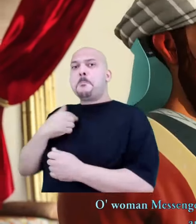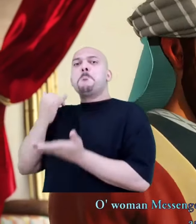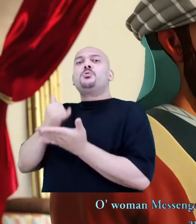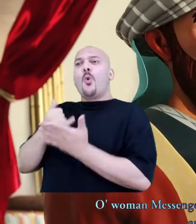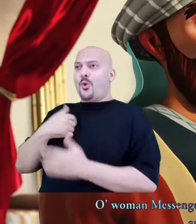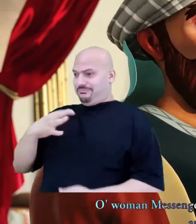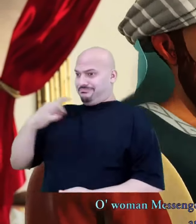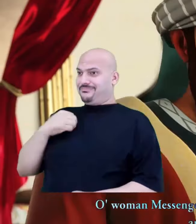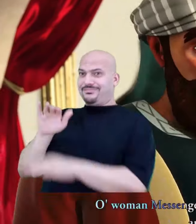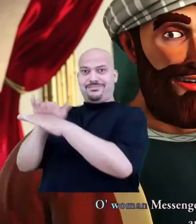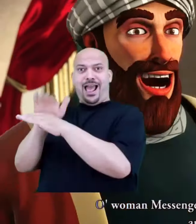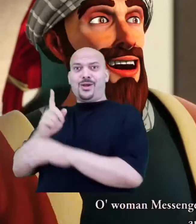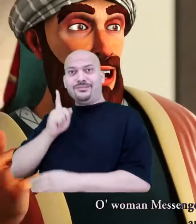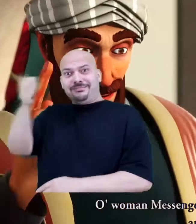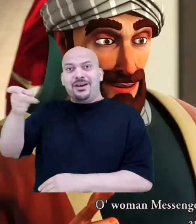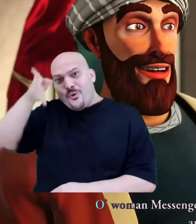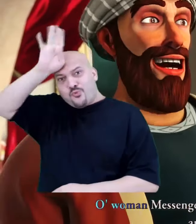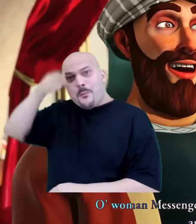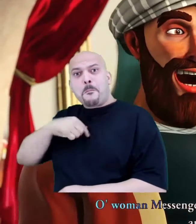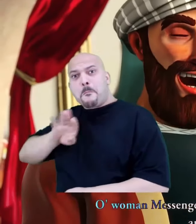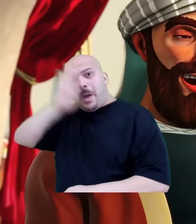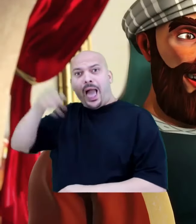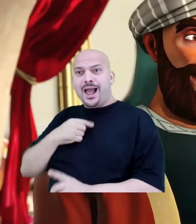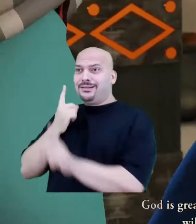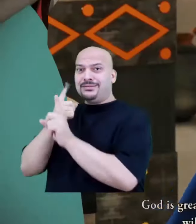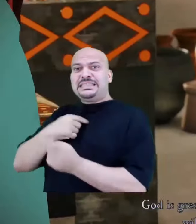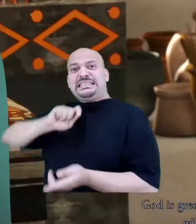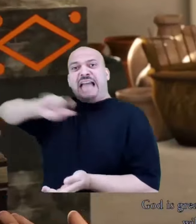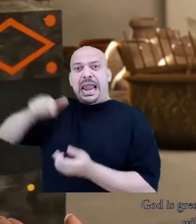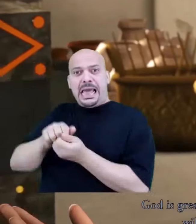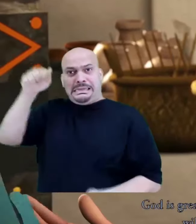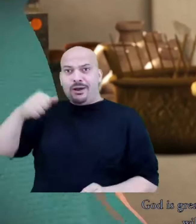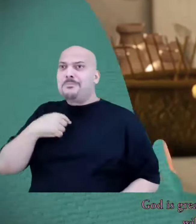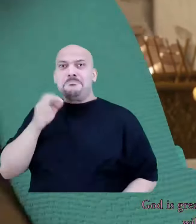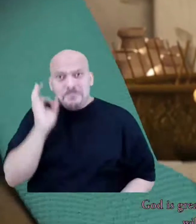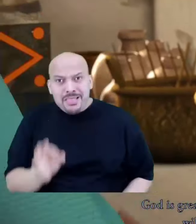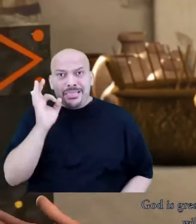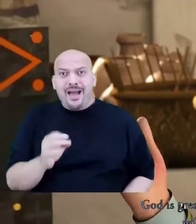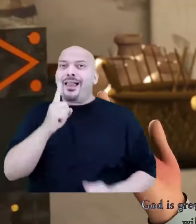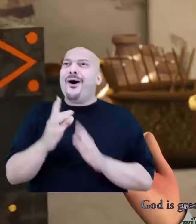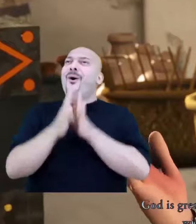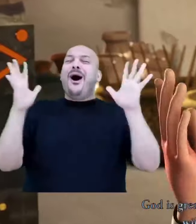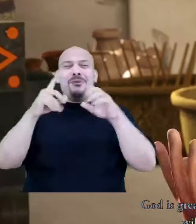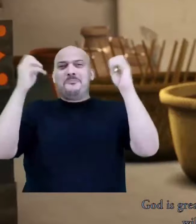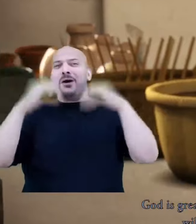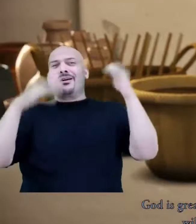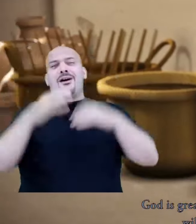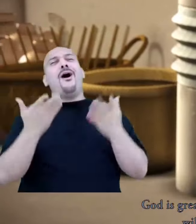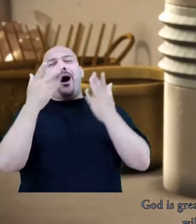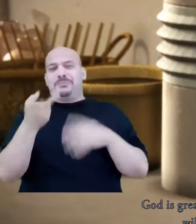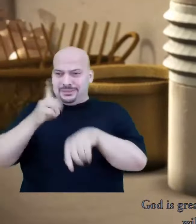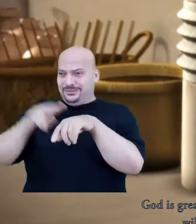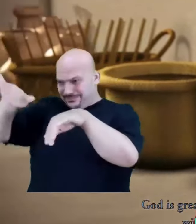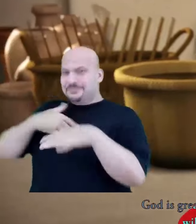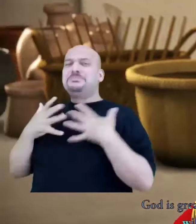له لدى الروم، وبعثني إليهم برسالة. الله أكبر، بوركت يا زوجي،